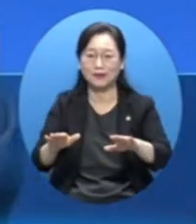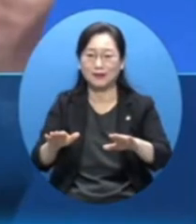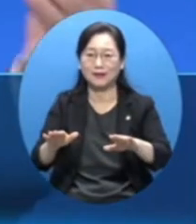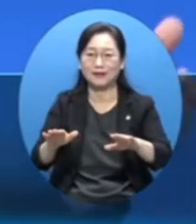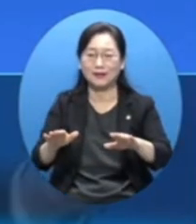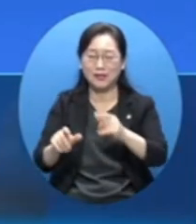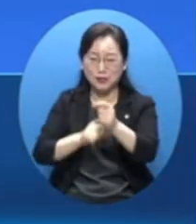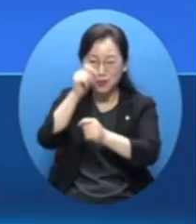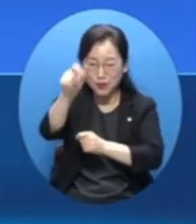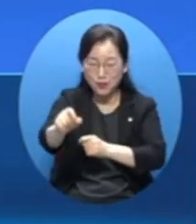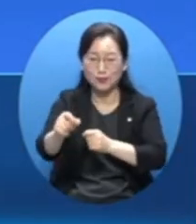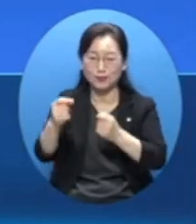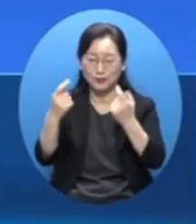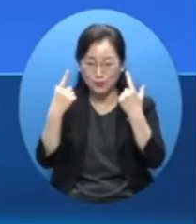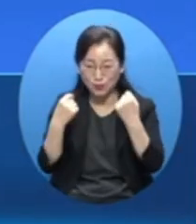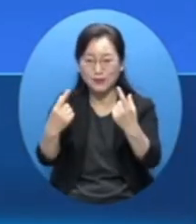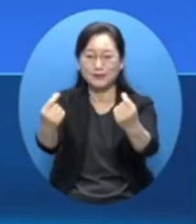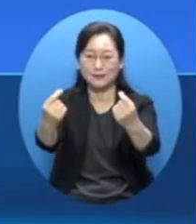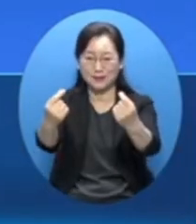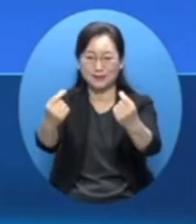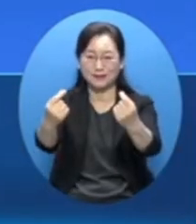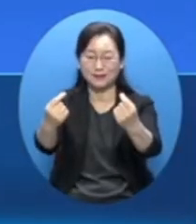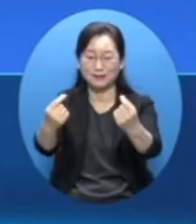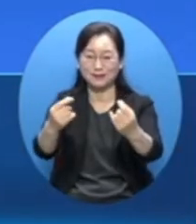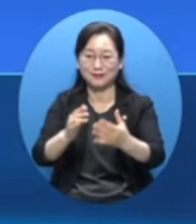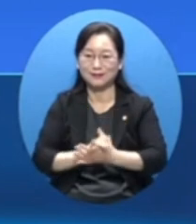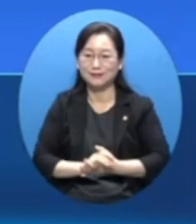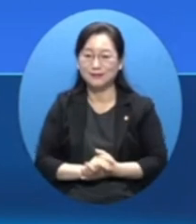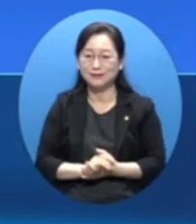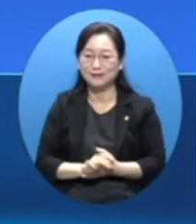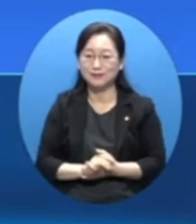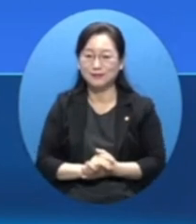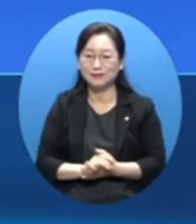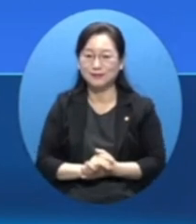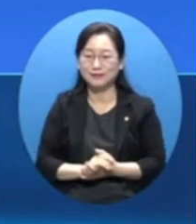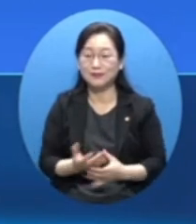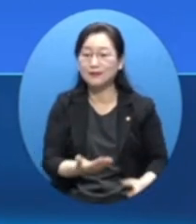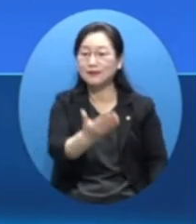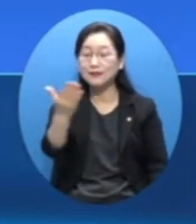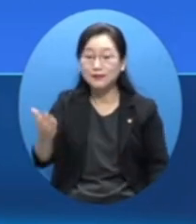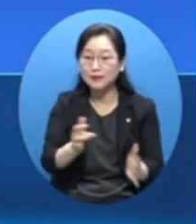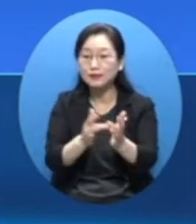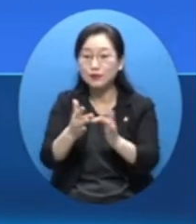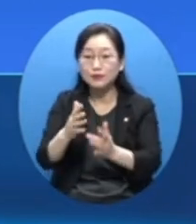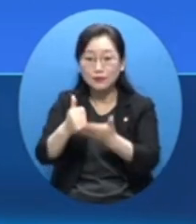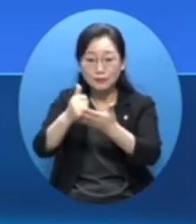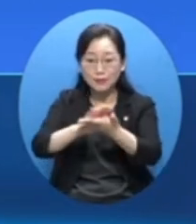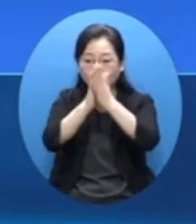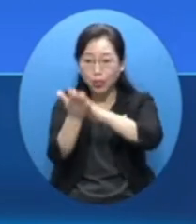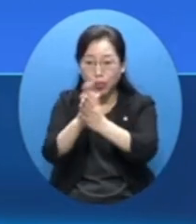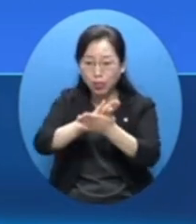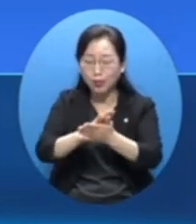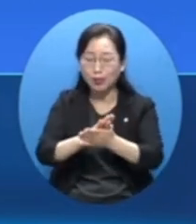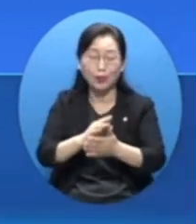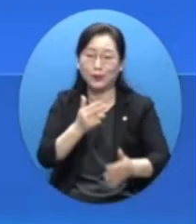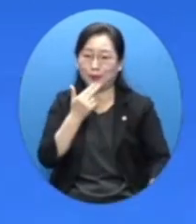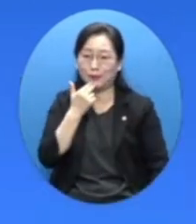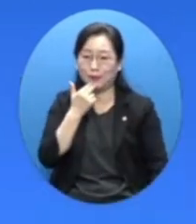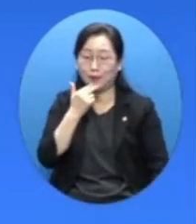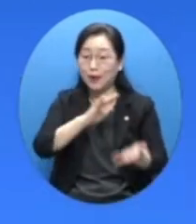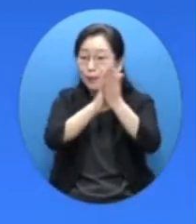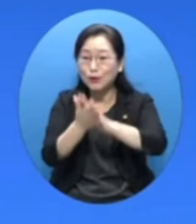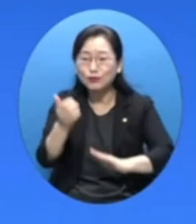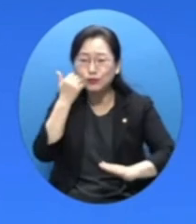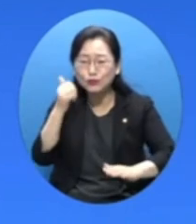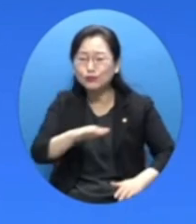영원토록 통일하시리라 여러분 예수님은 변하신 적이 없습니다 변한